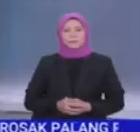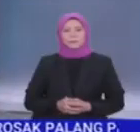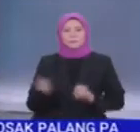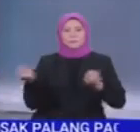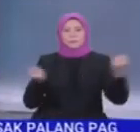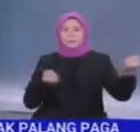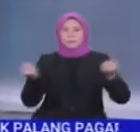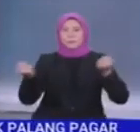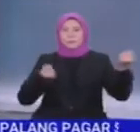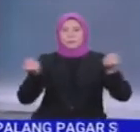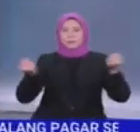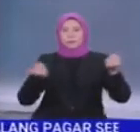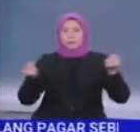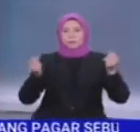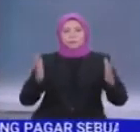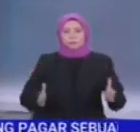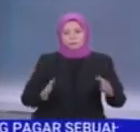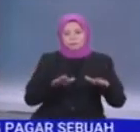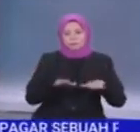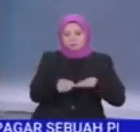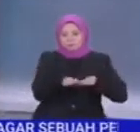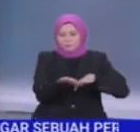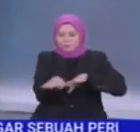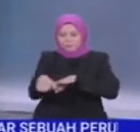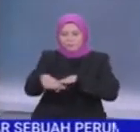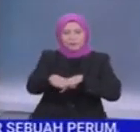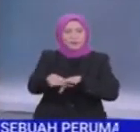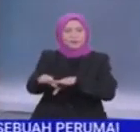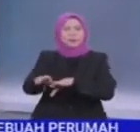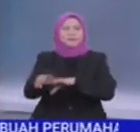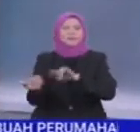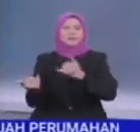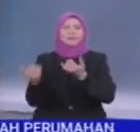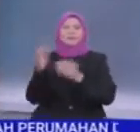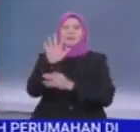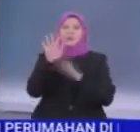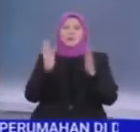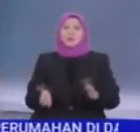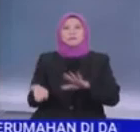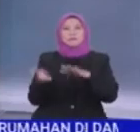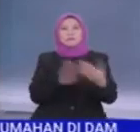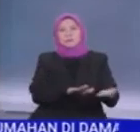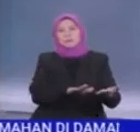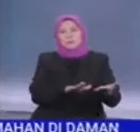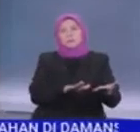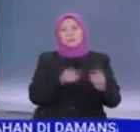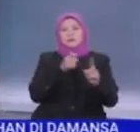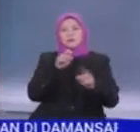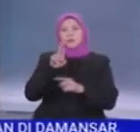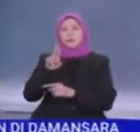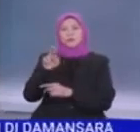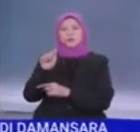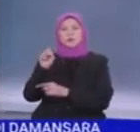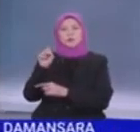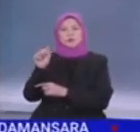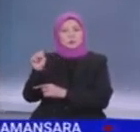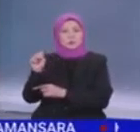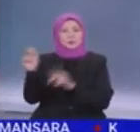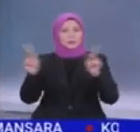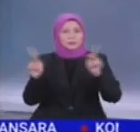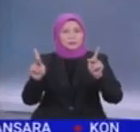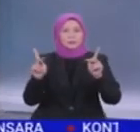pemandu trailer yang terbabit dalam kemalangan tragis hingga mengorbankan lima pelajar Universiti Sultan azlan Shah usas khamis lalu